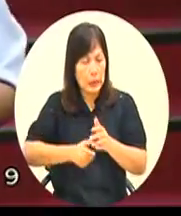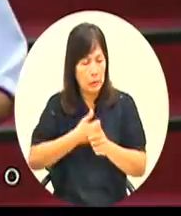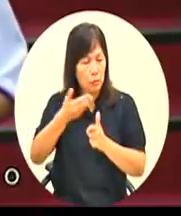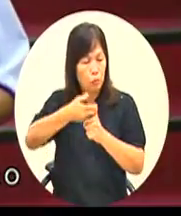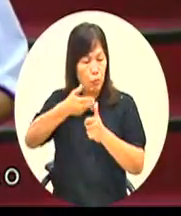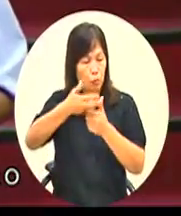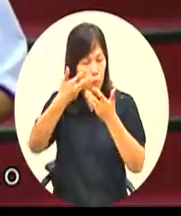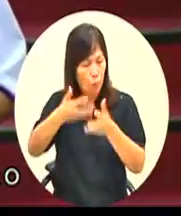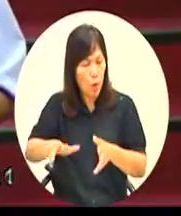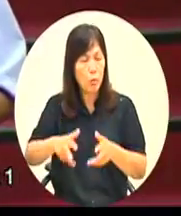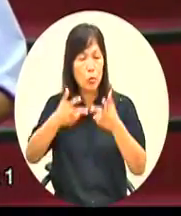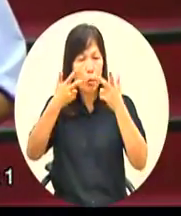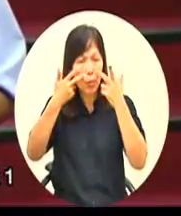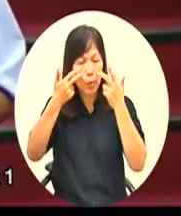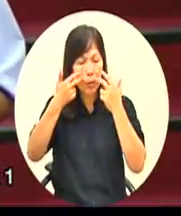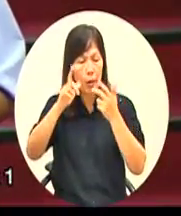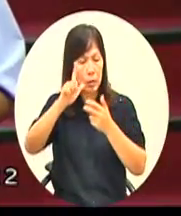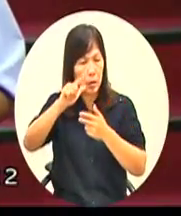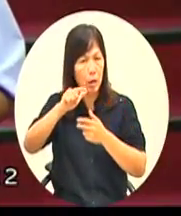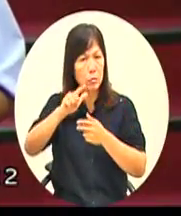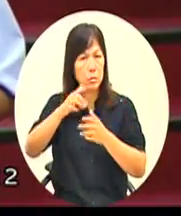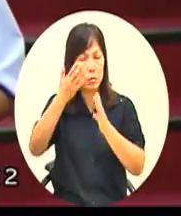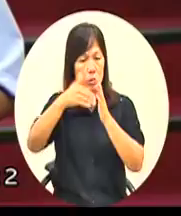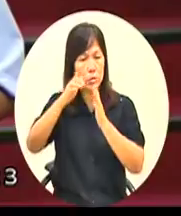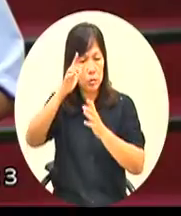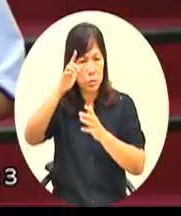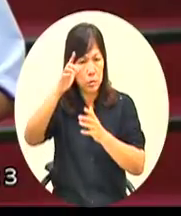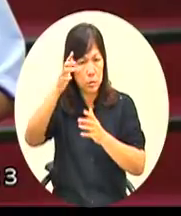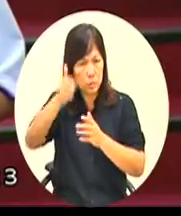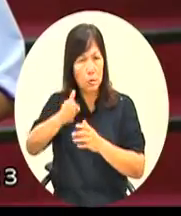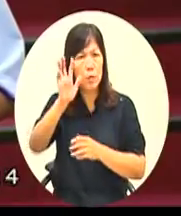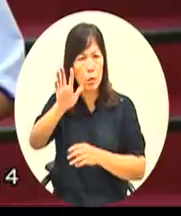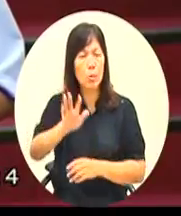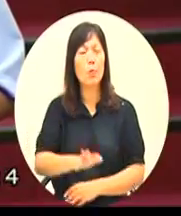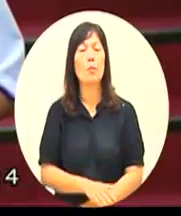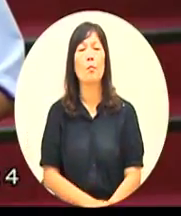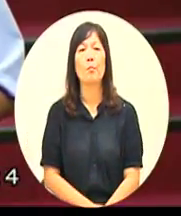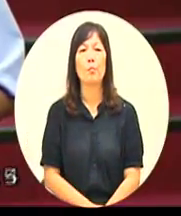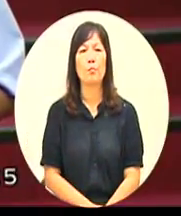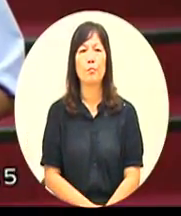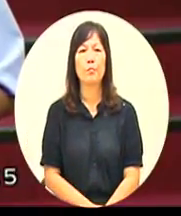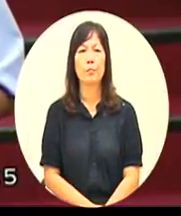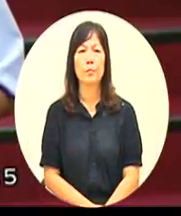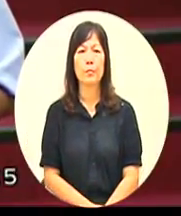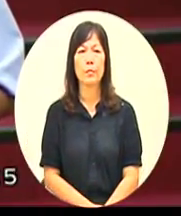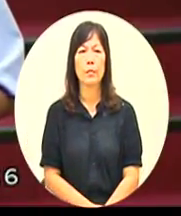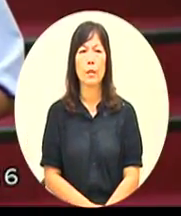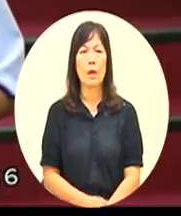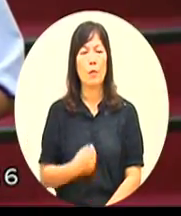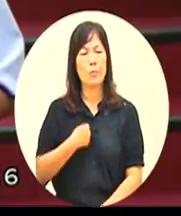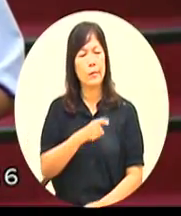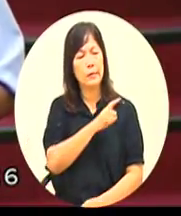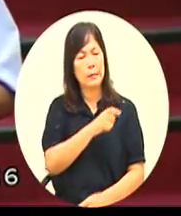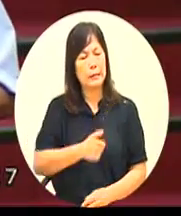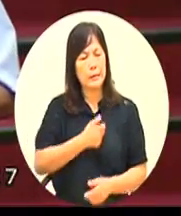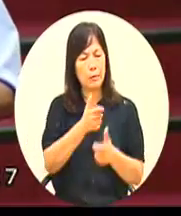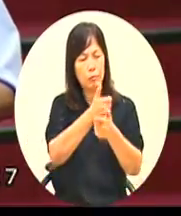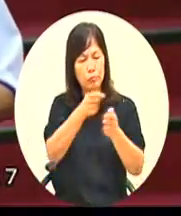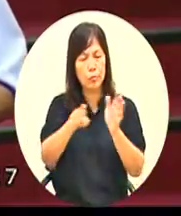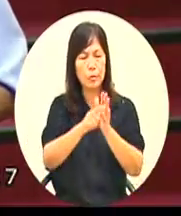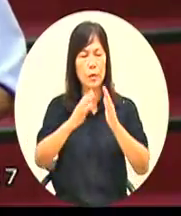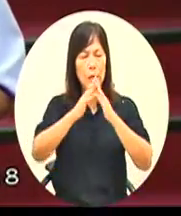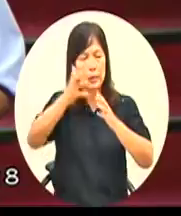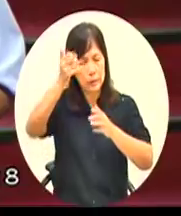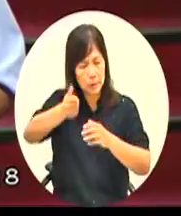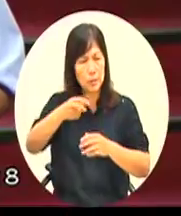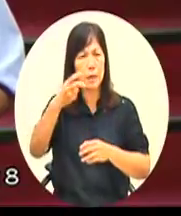很多原住民籍的校长、原住民籍的老师，所以我非常感谢我们的市